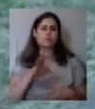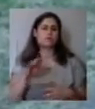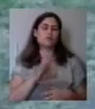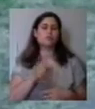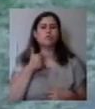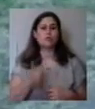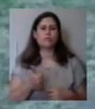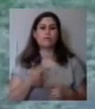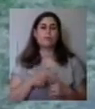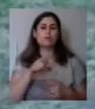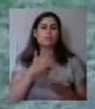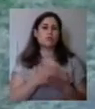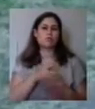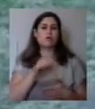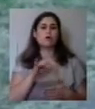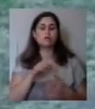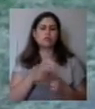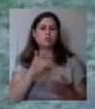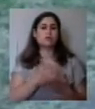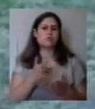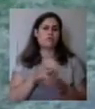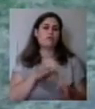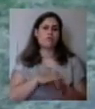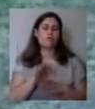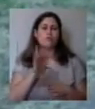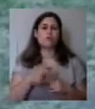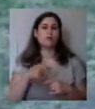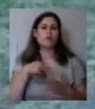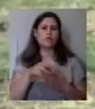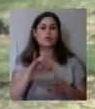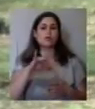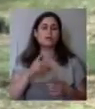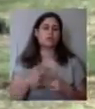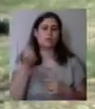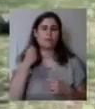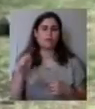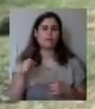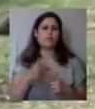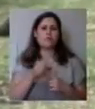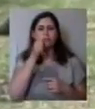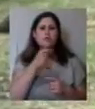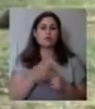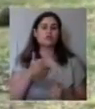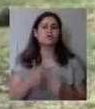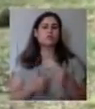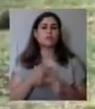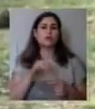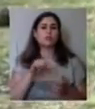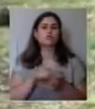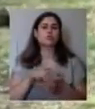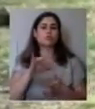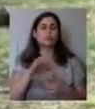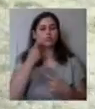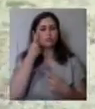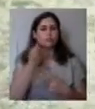добре. У тебе є тактика і ти маєш її виконати. Я вийшов на ринг і переміг». За місяць до змагань учасникам турніру повідомляють